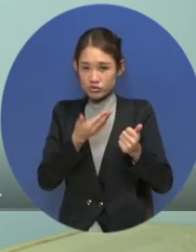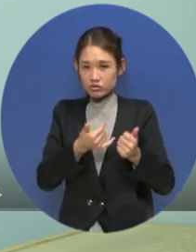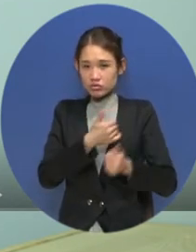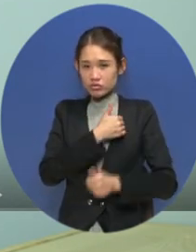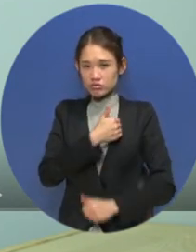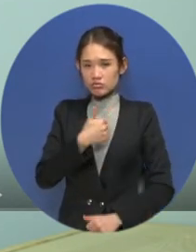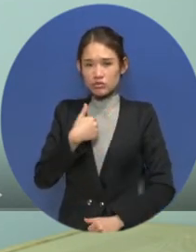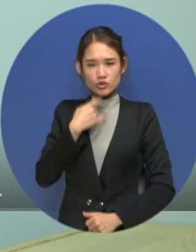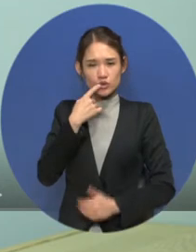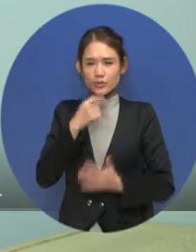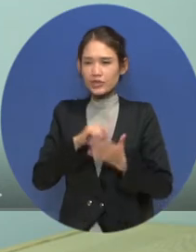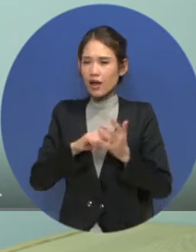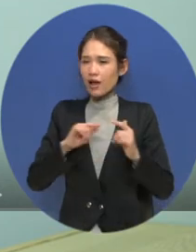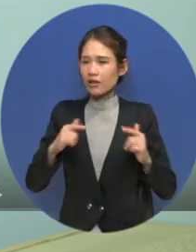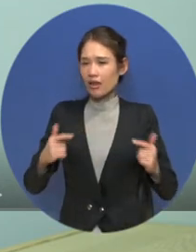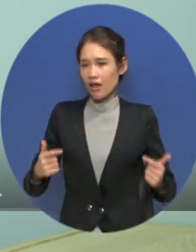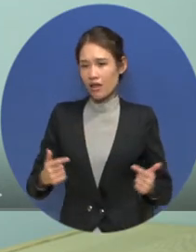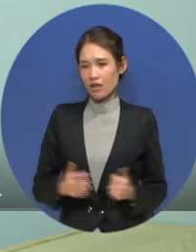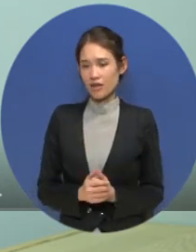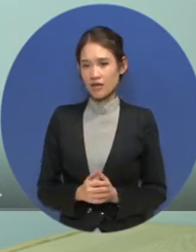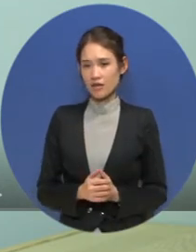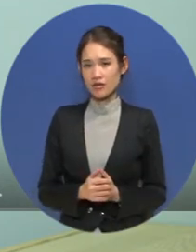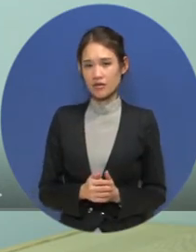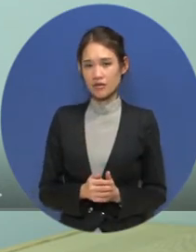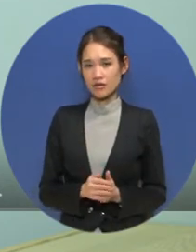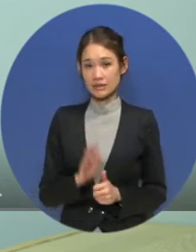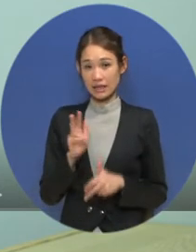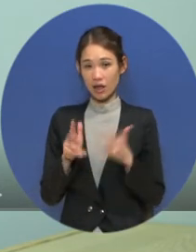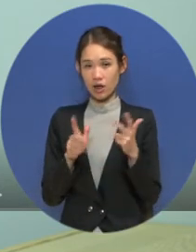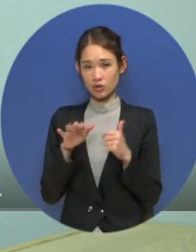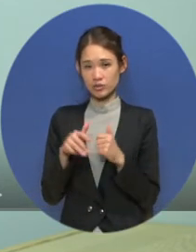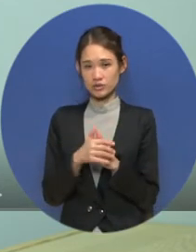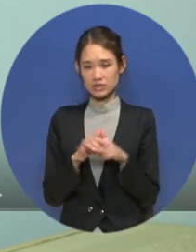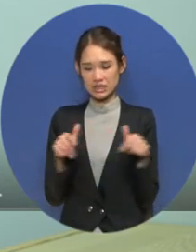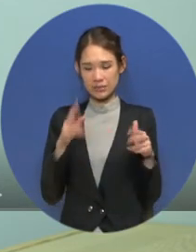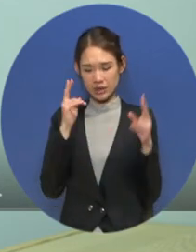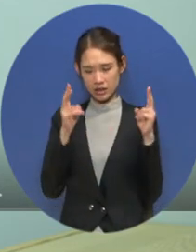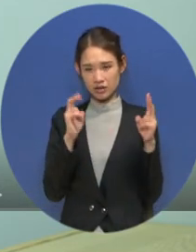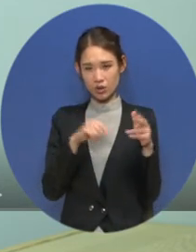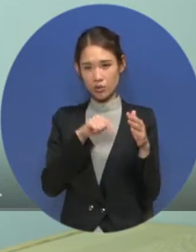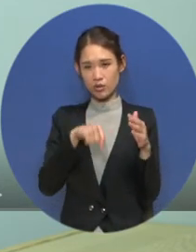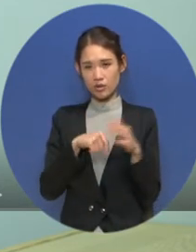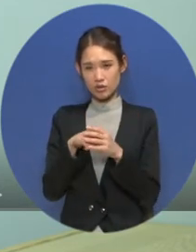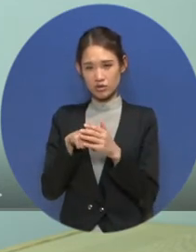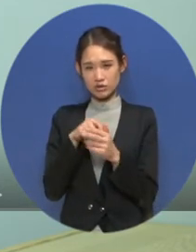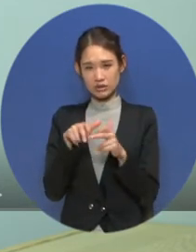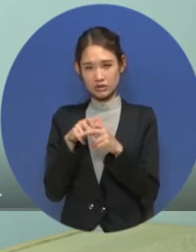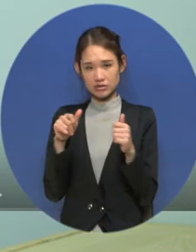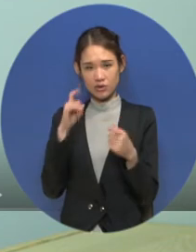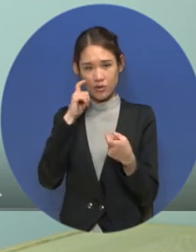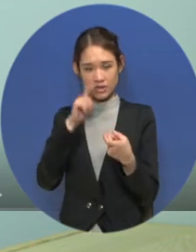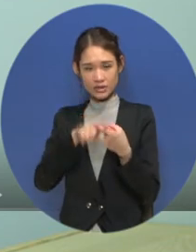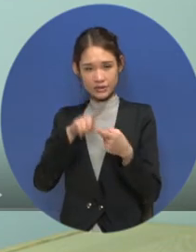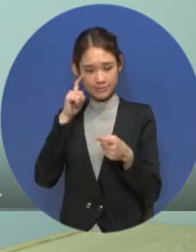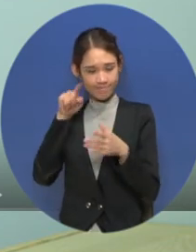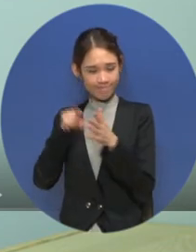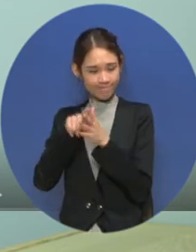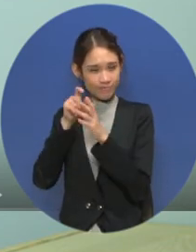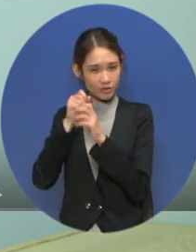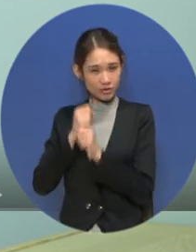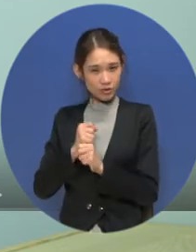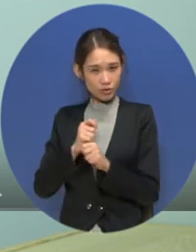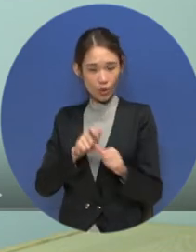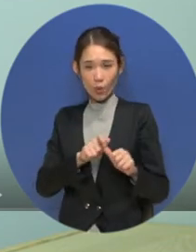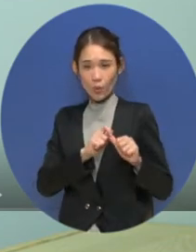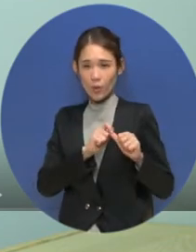만만한 일은 아니거든요. 그래서 사업체에서 일반 기업에서 우리 친구들한테 관심을 갖고 의지를 갖고